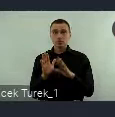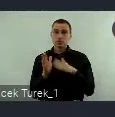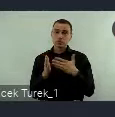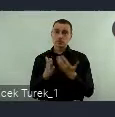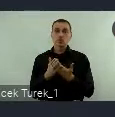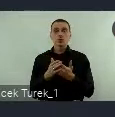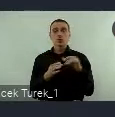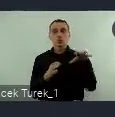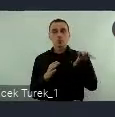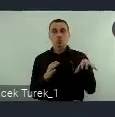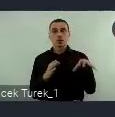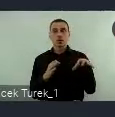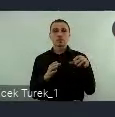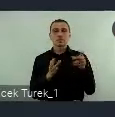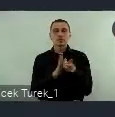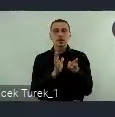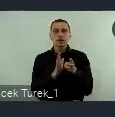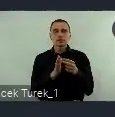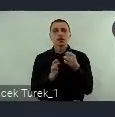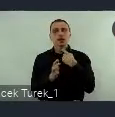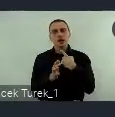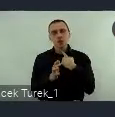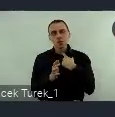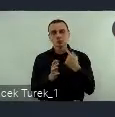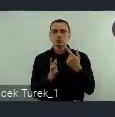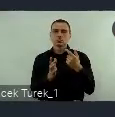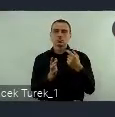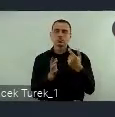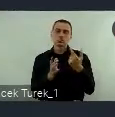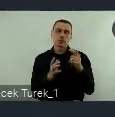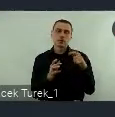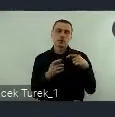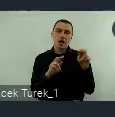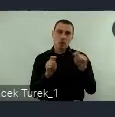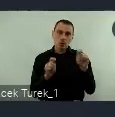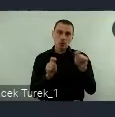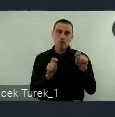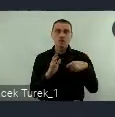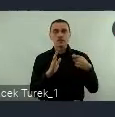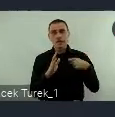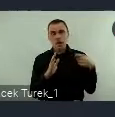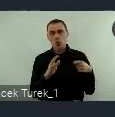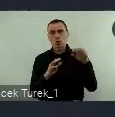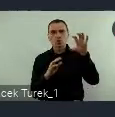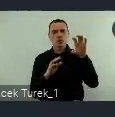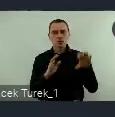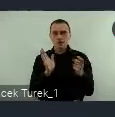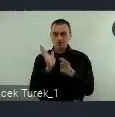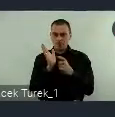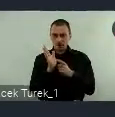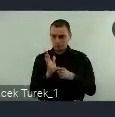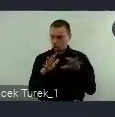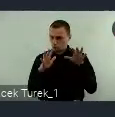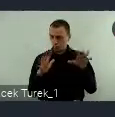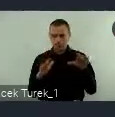tylko wideo są wymagania dla nagrań audio i wideo są wymagania dla nagrania audio i wideo i tak dalej i tak dalej wymagań jest dużo